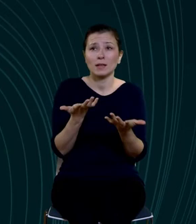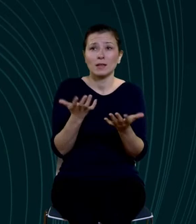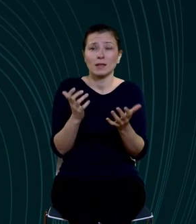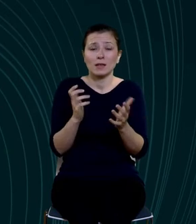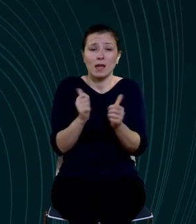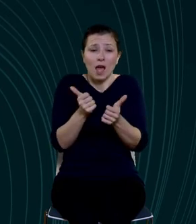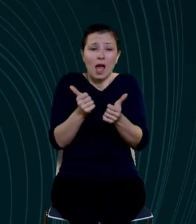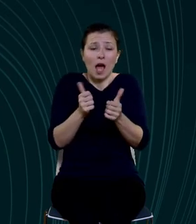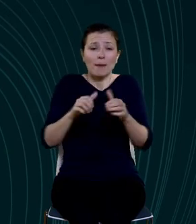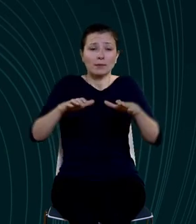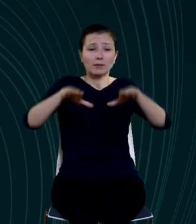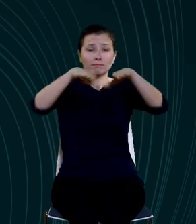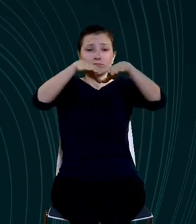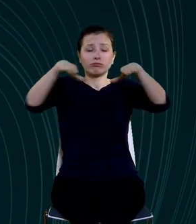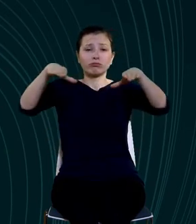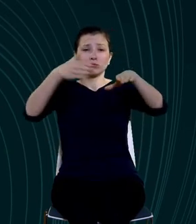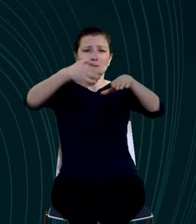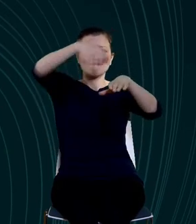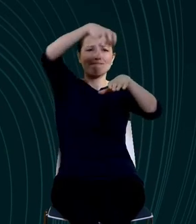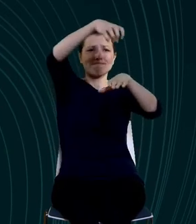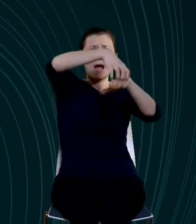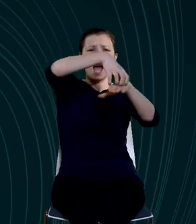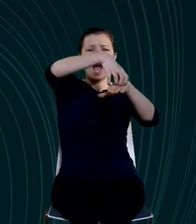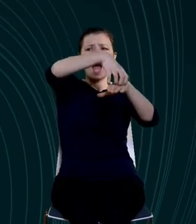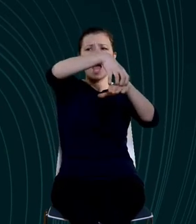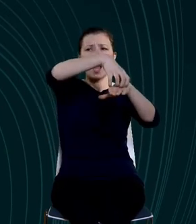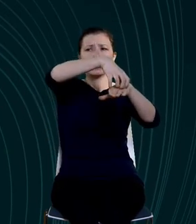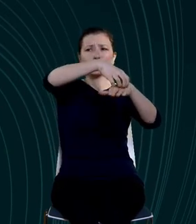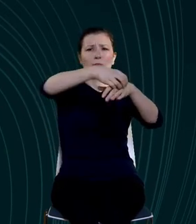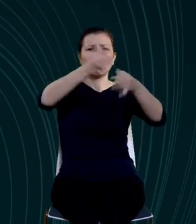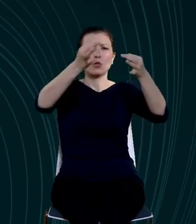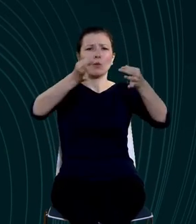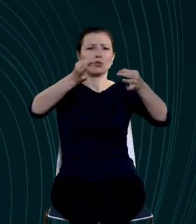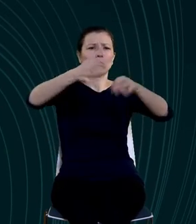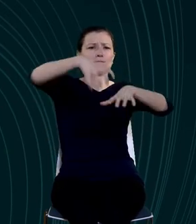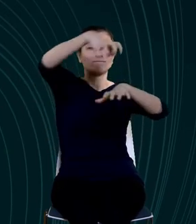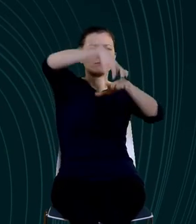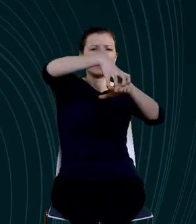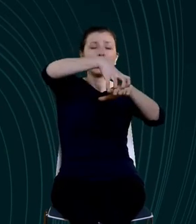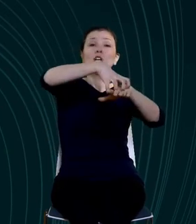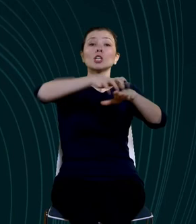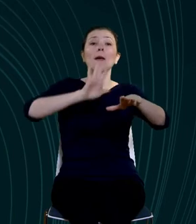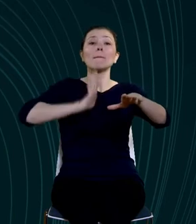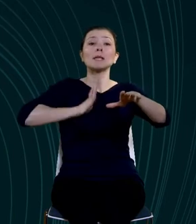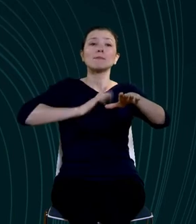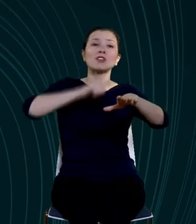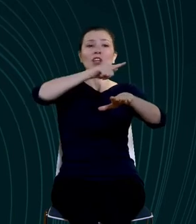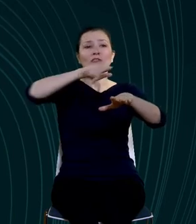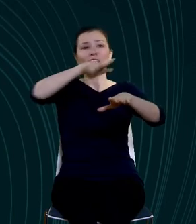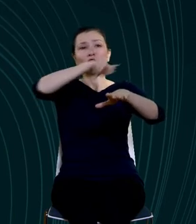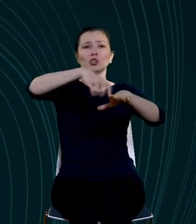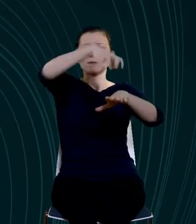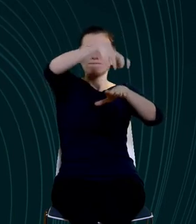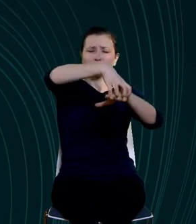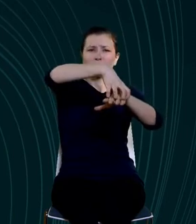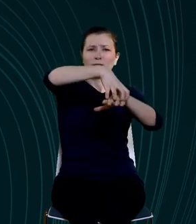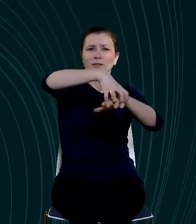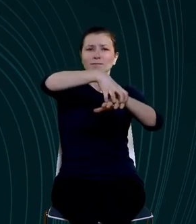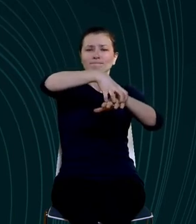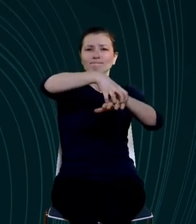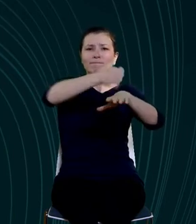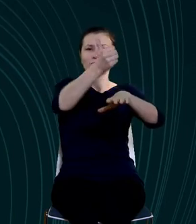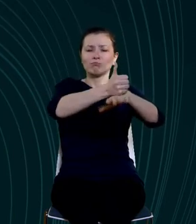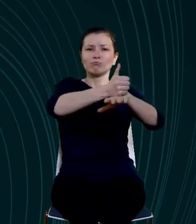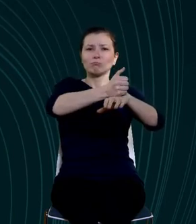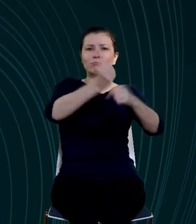przytwierdzenia konstrukcji wsporczej, tak żeby ta stacja bezpiecznie przez ten okres 2-3 tygodni w danej lokalizacji